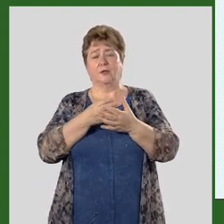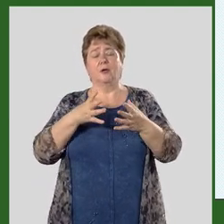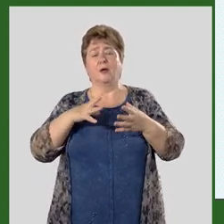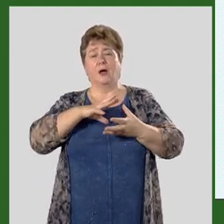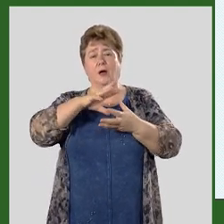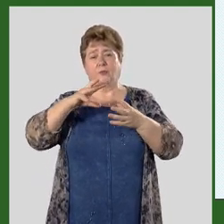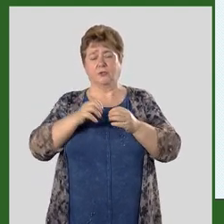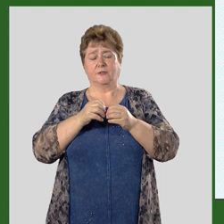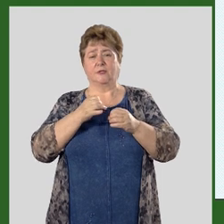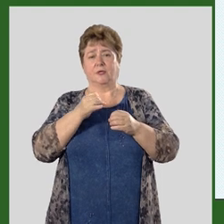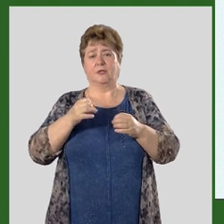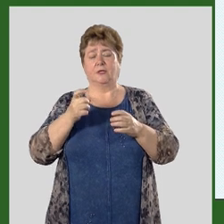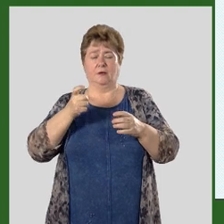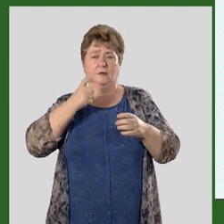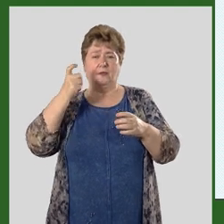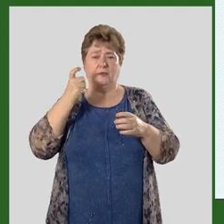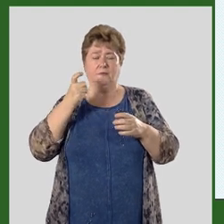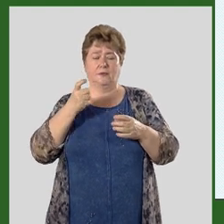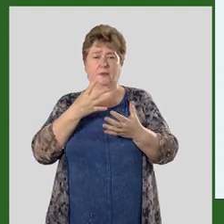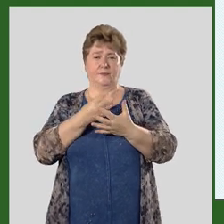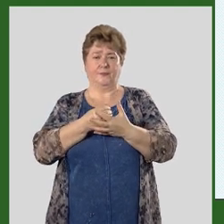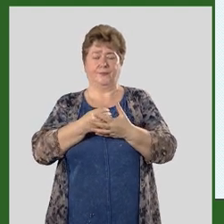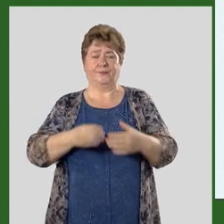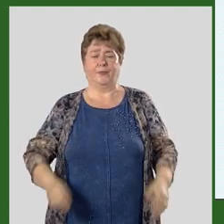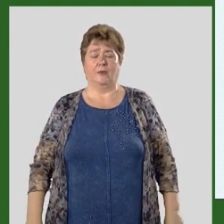общественное и кооперативно-колхозное.